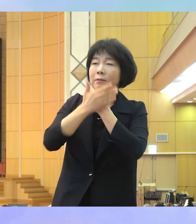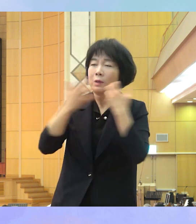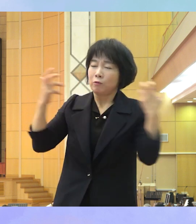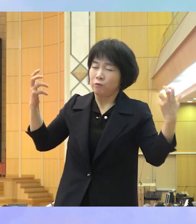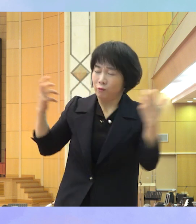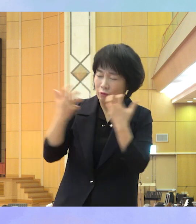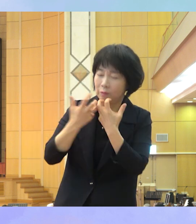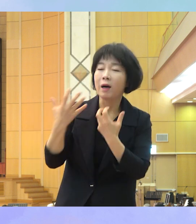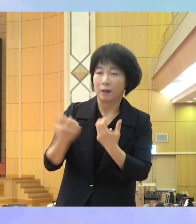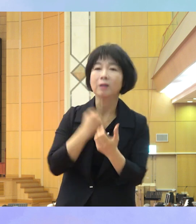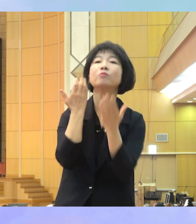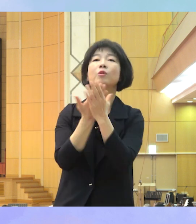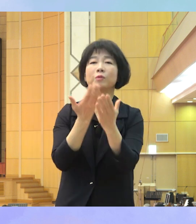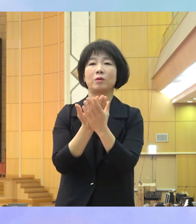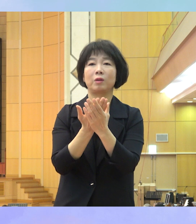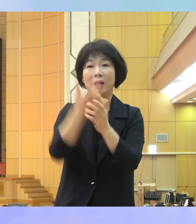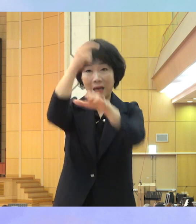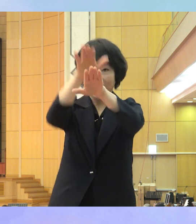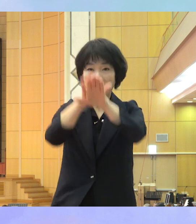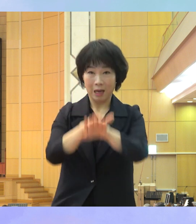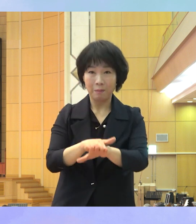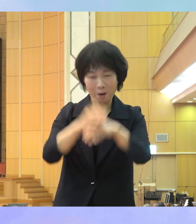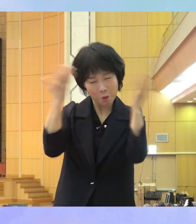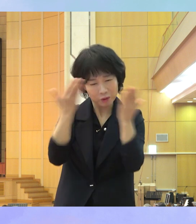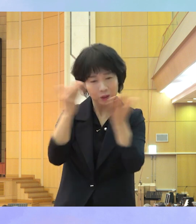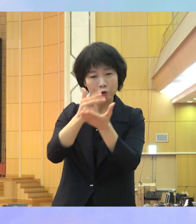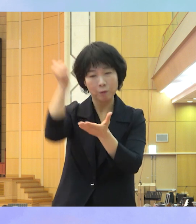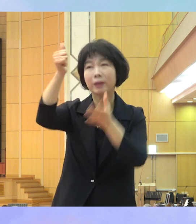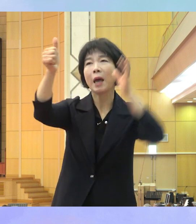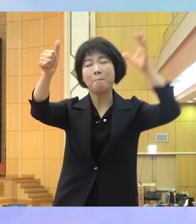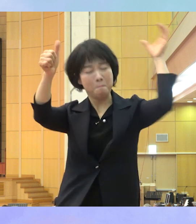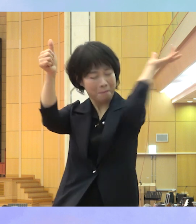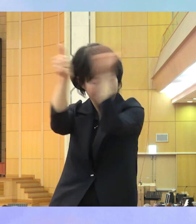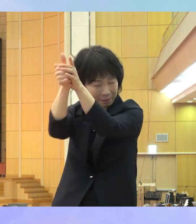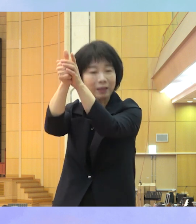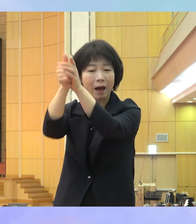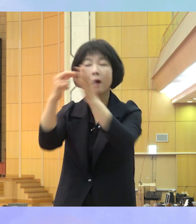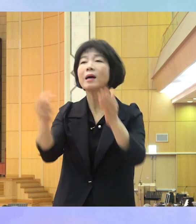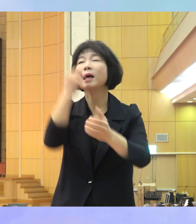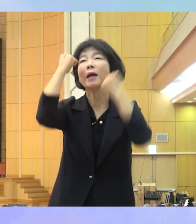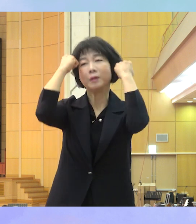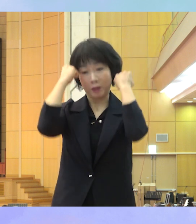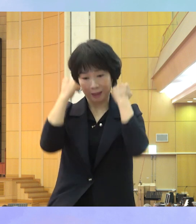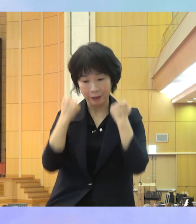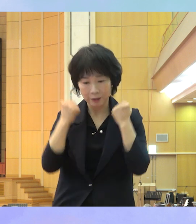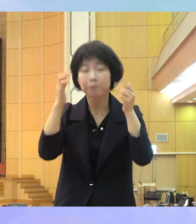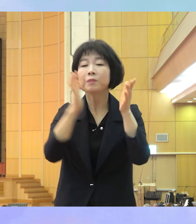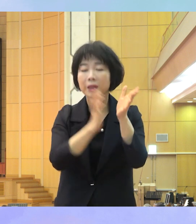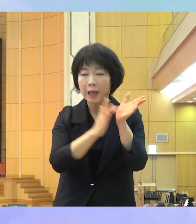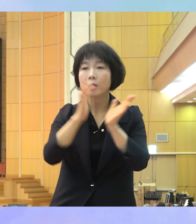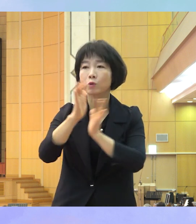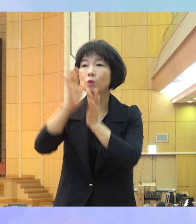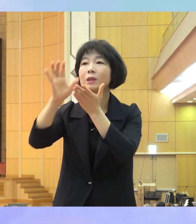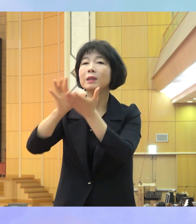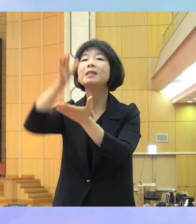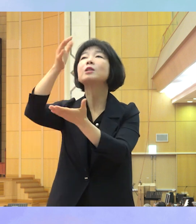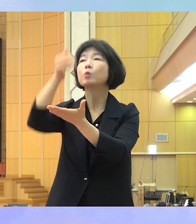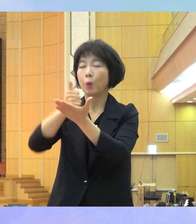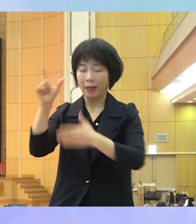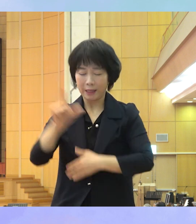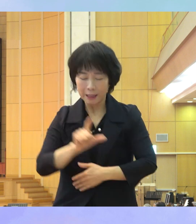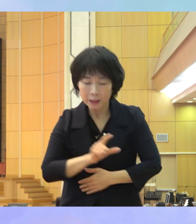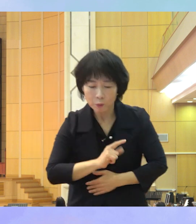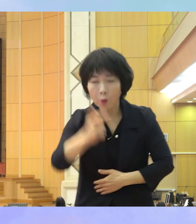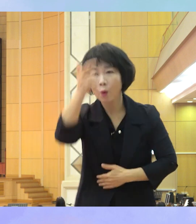찬양케 하여 주시옵소서. 이 예배 시종 일과를 주님께 맡기며 살아계신 예수 그리스도의 이름으로 기도